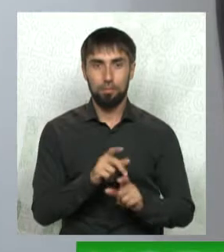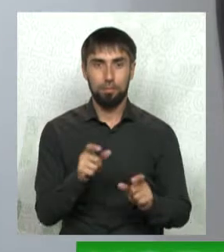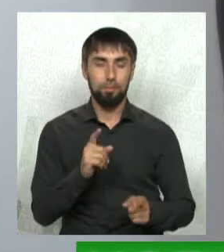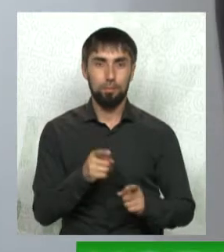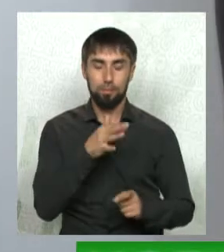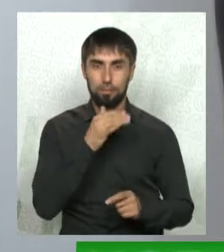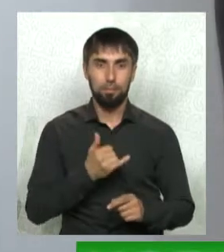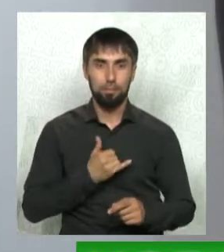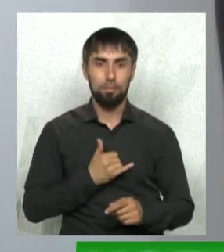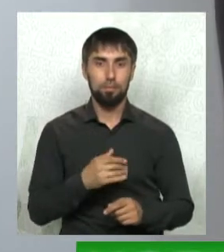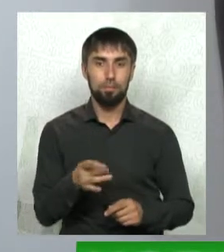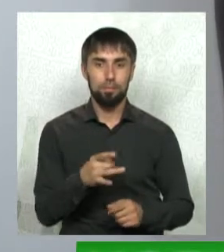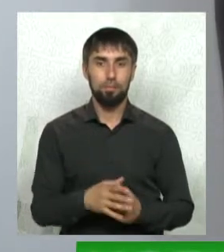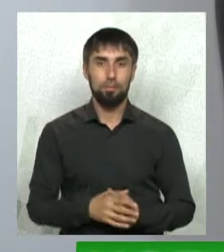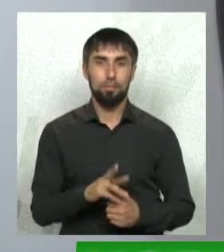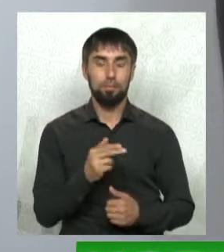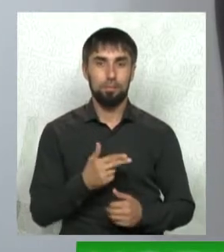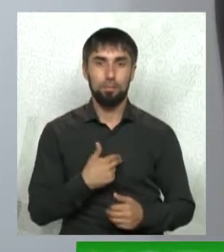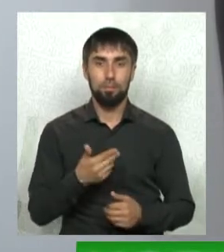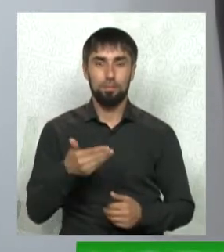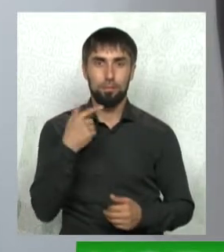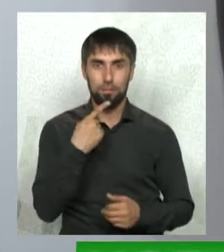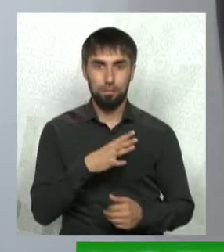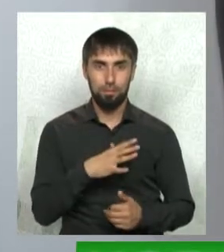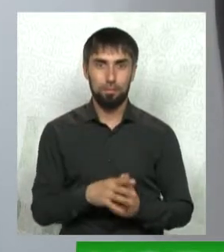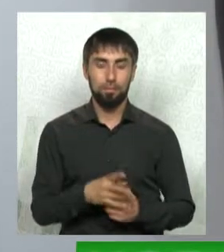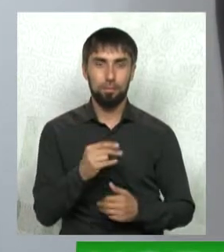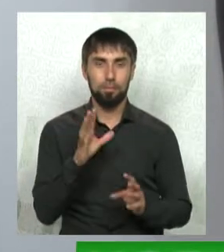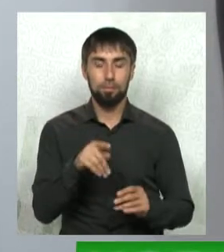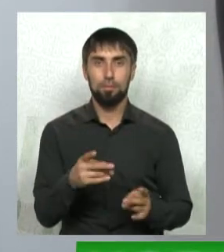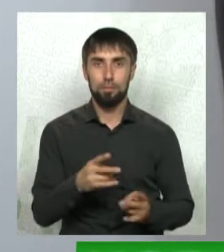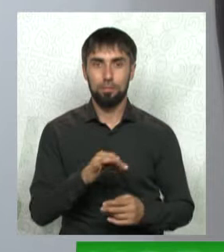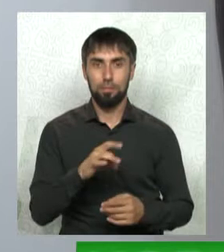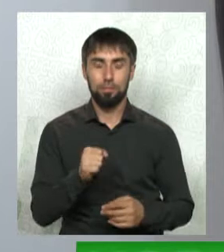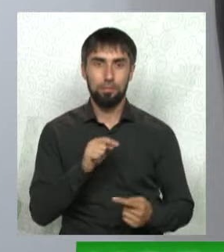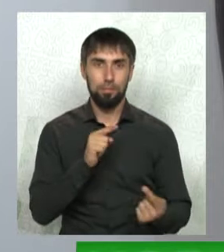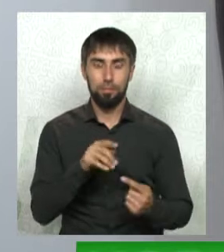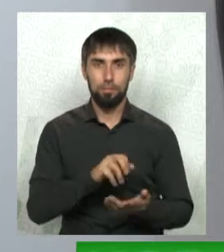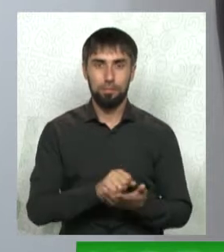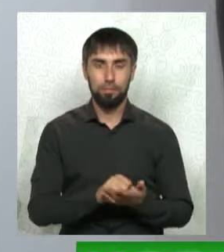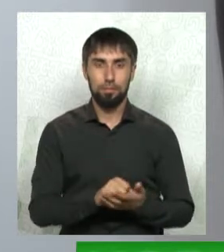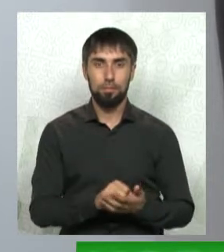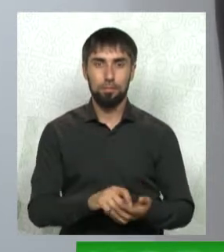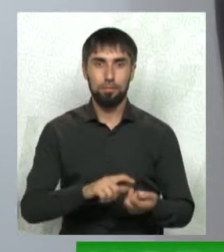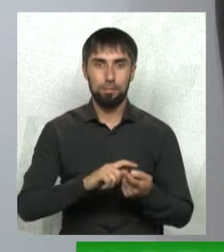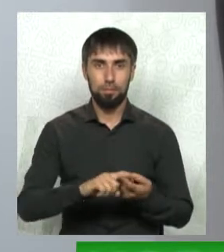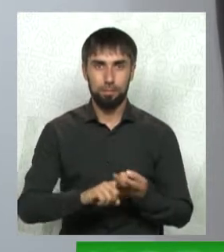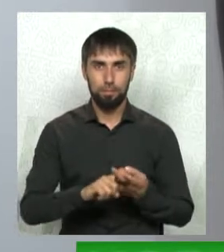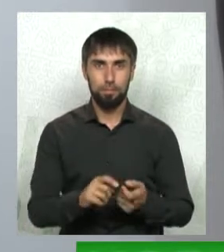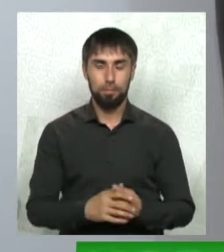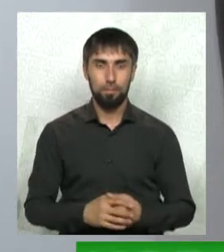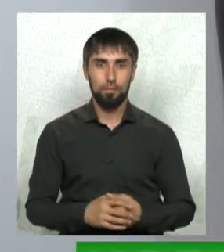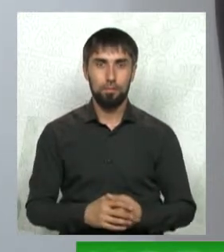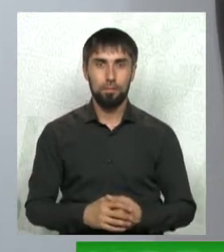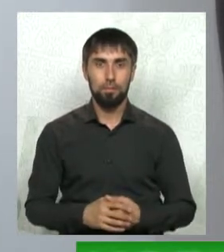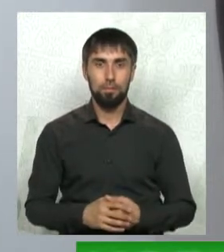настоящее время у нас в районе, вот, как я выше сказал, опираясь на все эти необходимые меры противодействия инфекционной